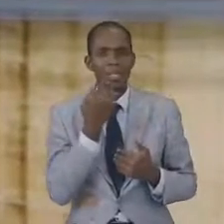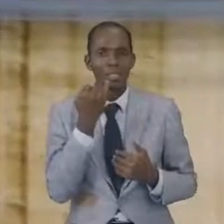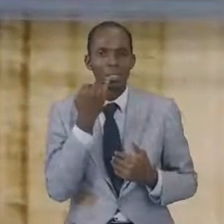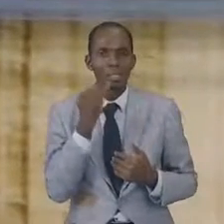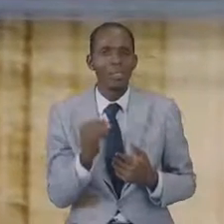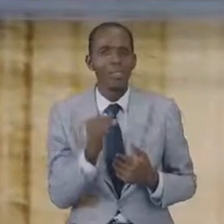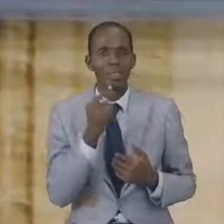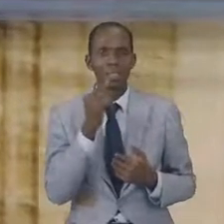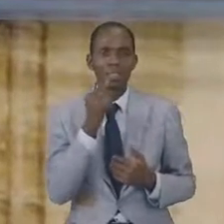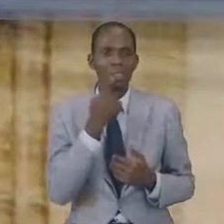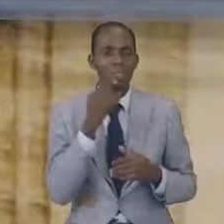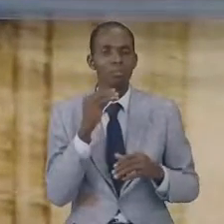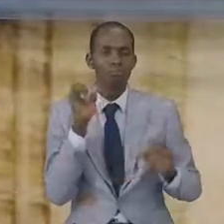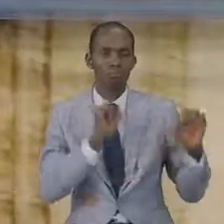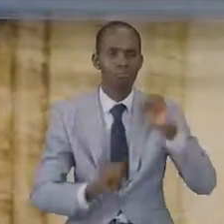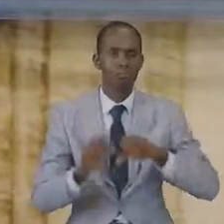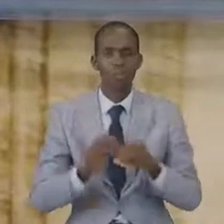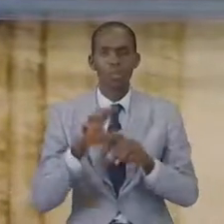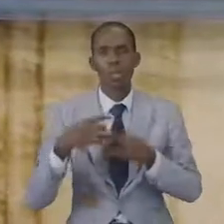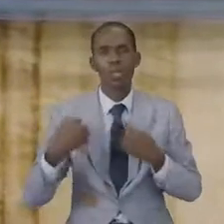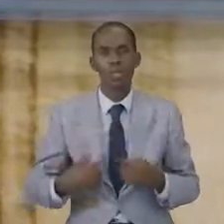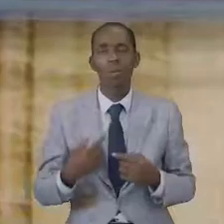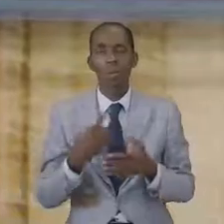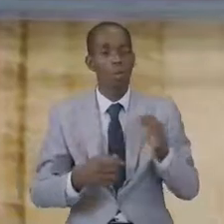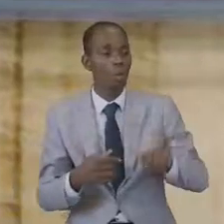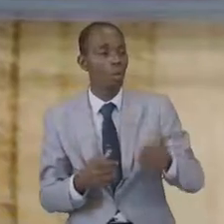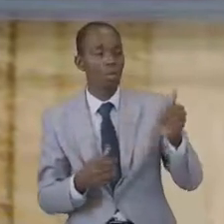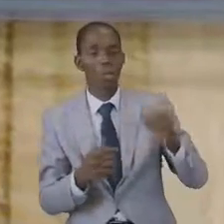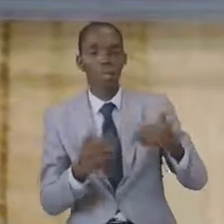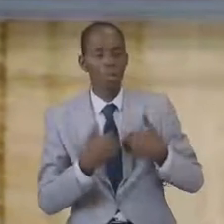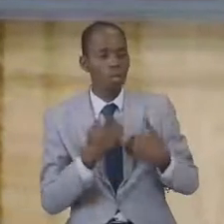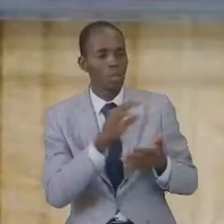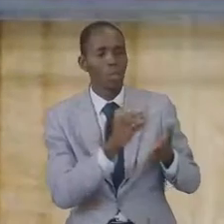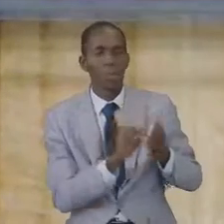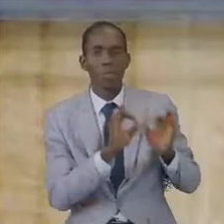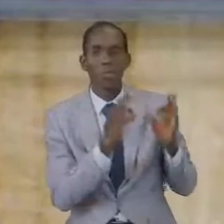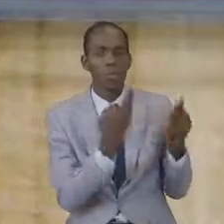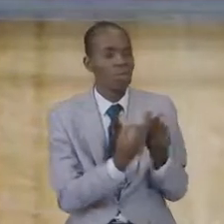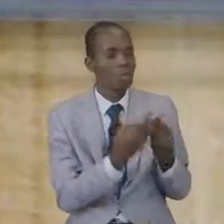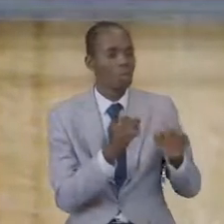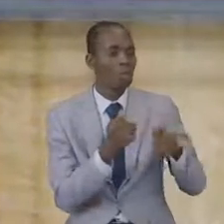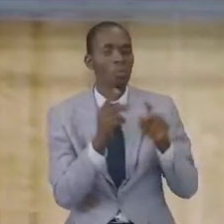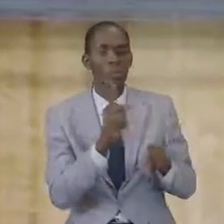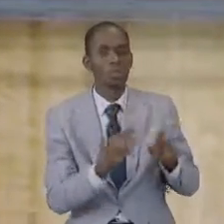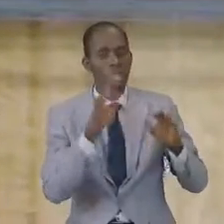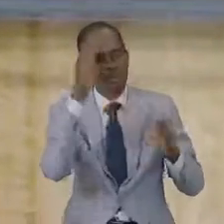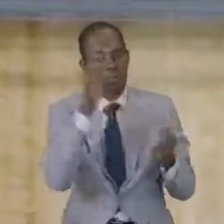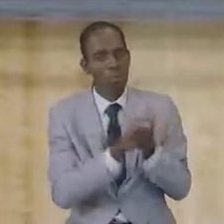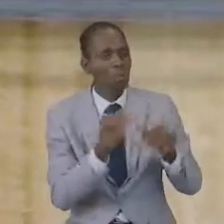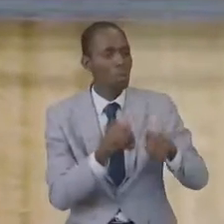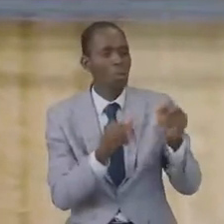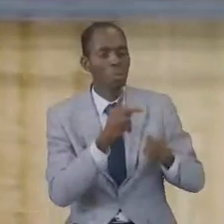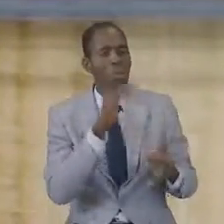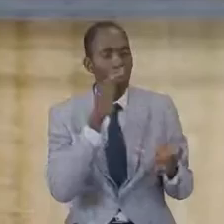avez l'envie amère dans votre cœur ce que les jetons ce que les familles leur mari leur femme